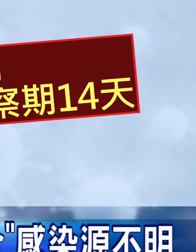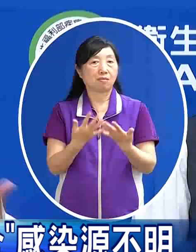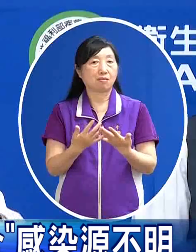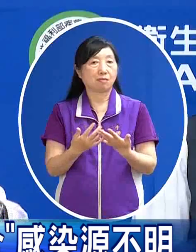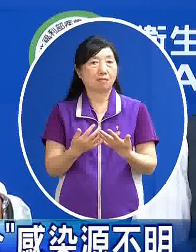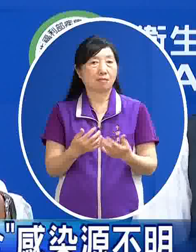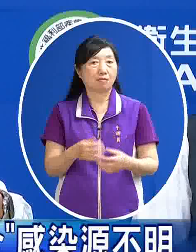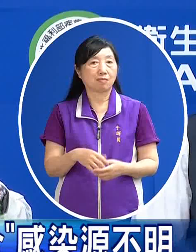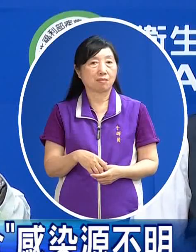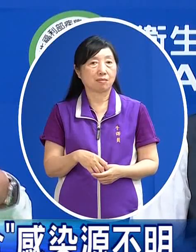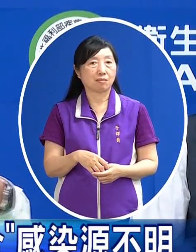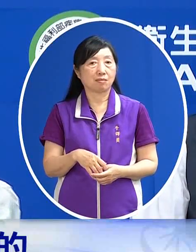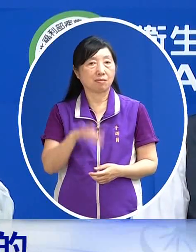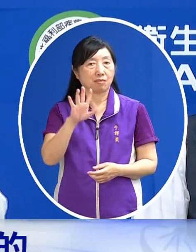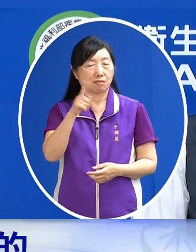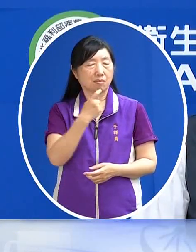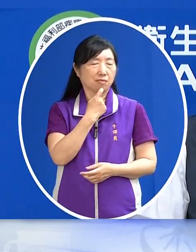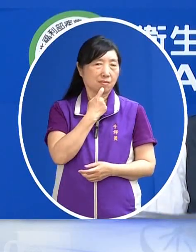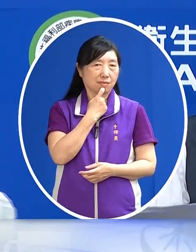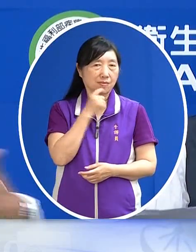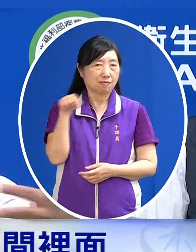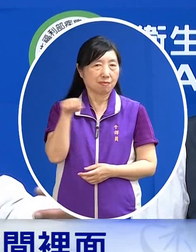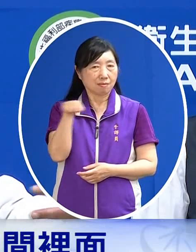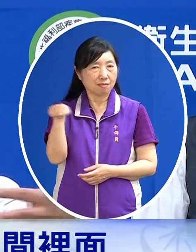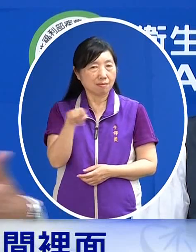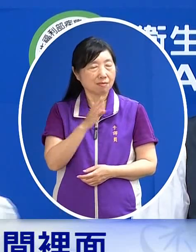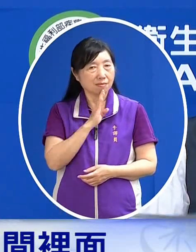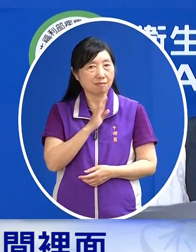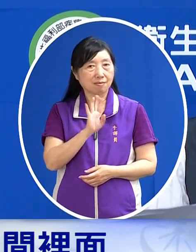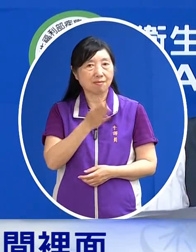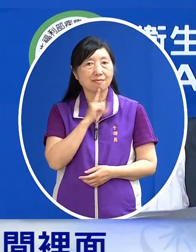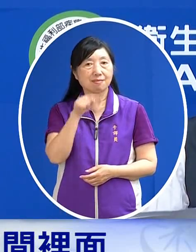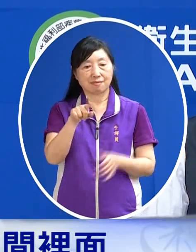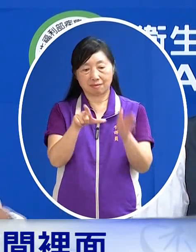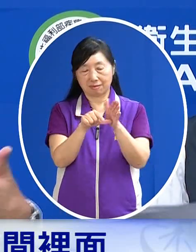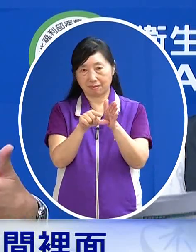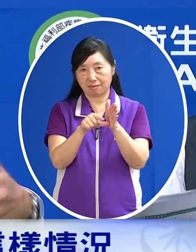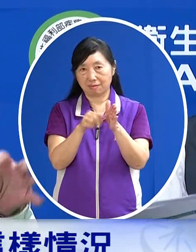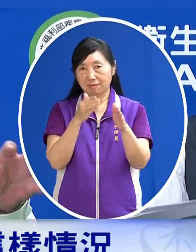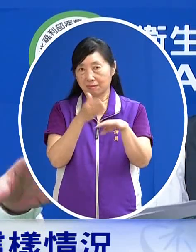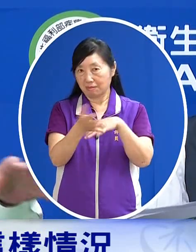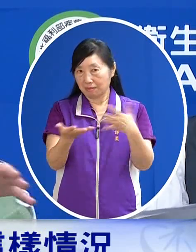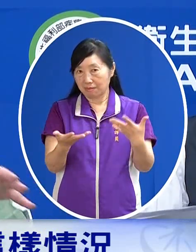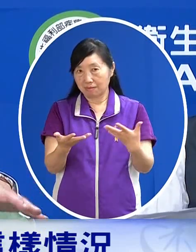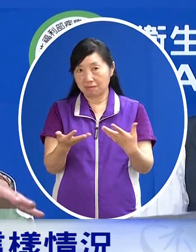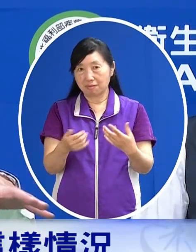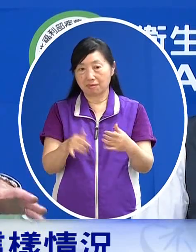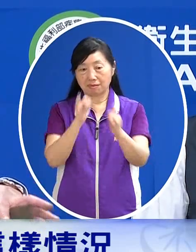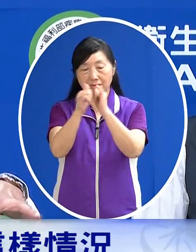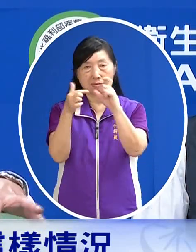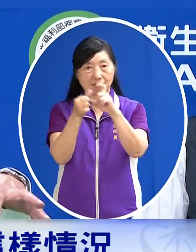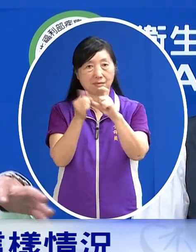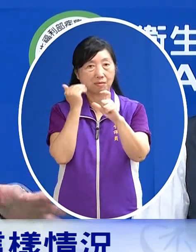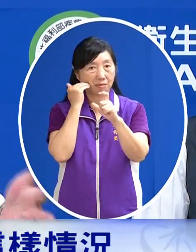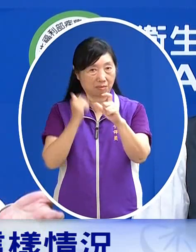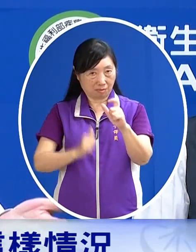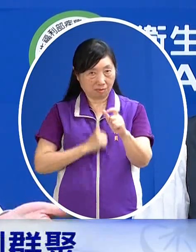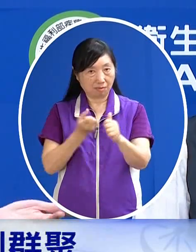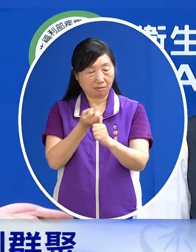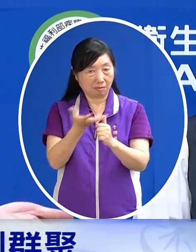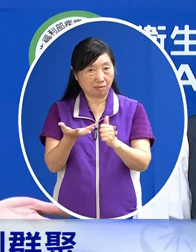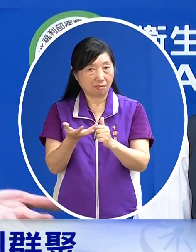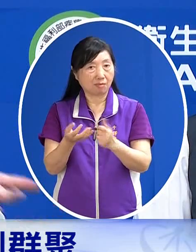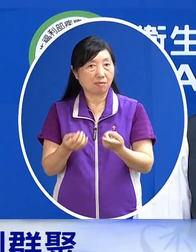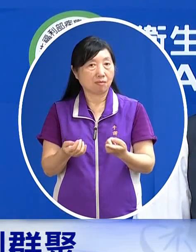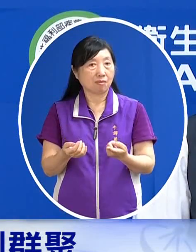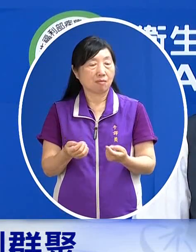布结案。 有这样的一个怀疑的可能，可是大家经过这样的一个时间里面，社区里面如果真的有这样情况，